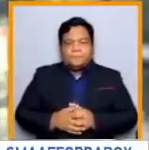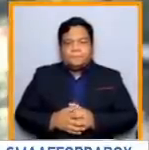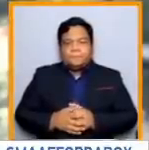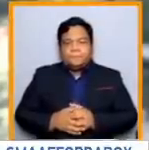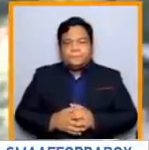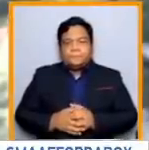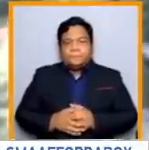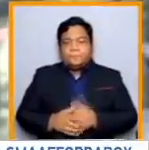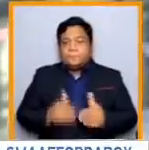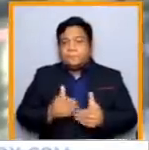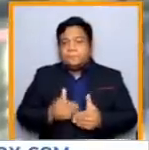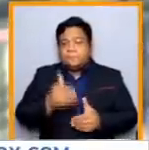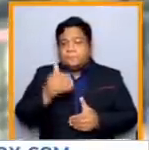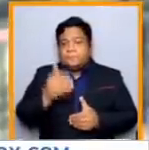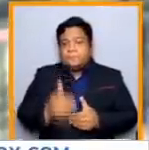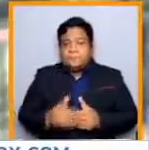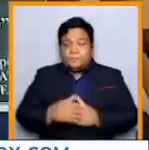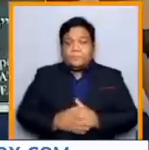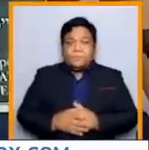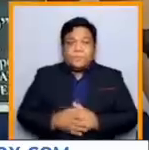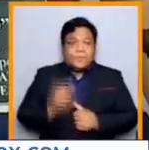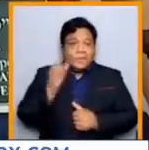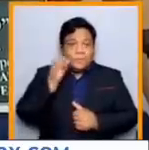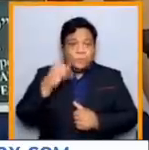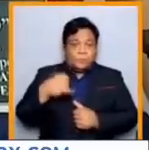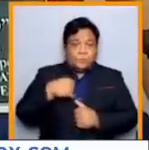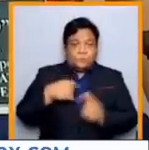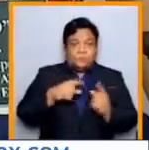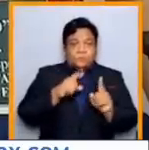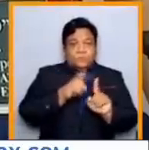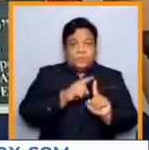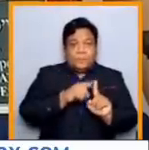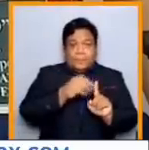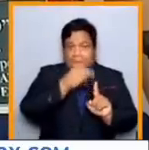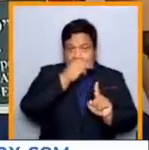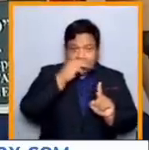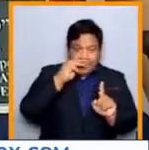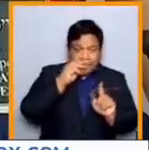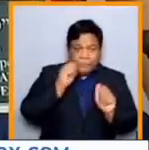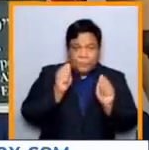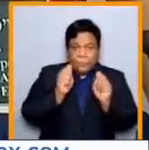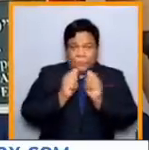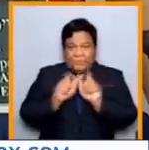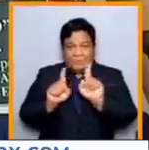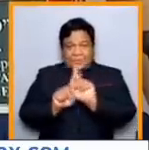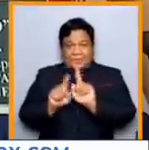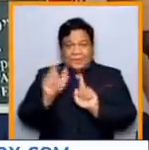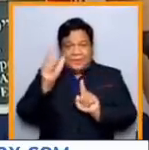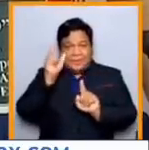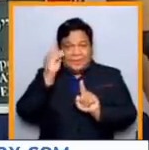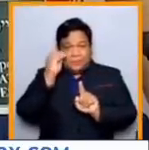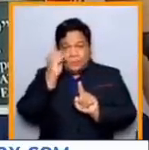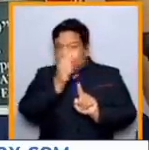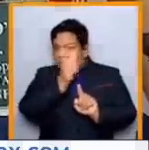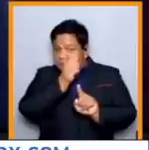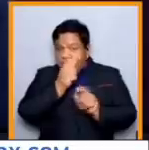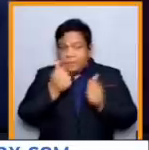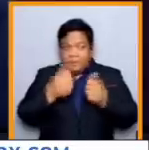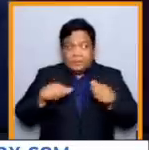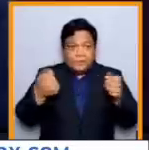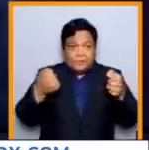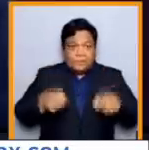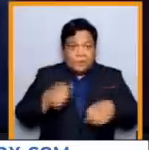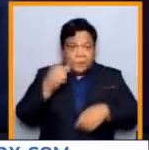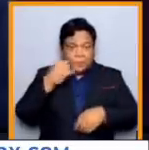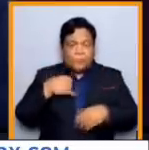Walang pampublikong aktibidad kahapon sina Senador Manny Pacquiao at katandem na si House Deputy Speaker Lito Atienza. Binigyan din naman ni